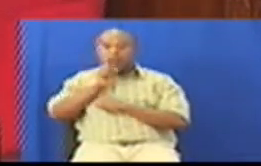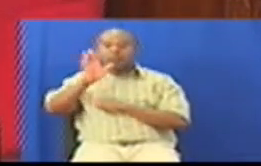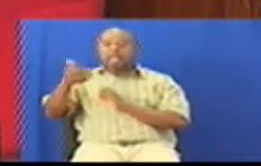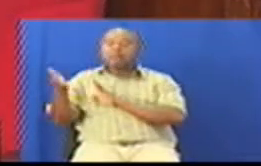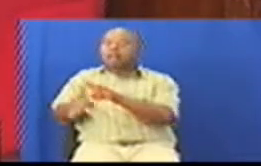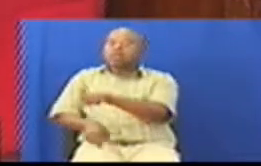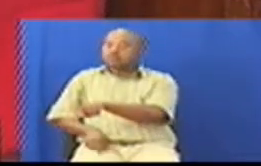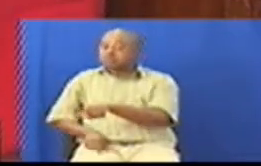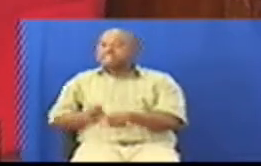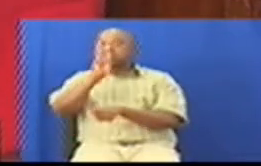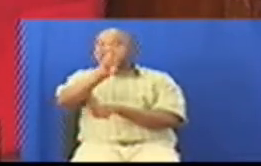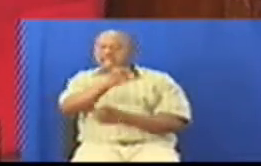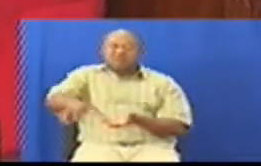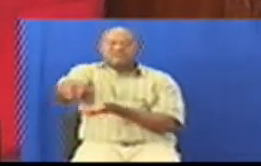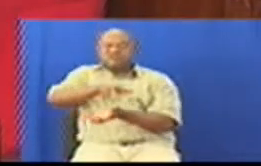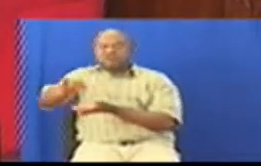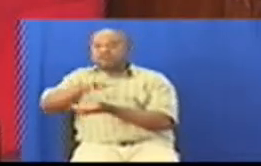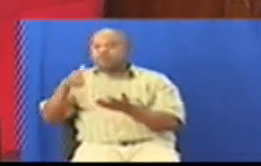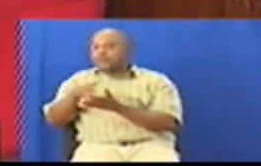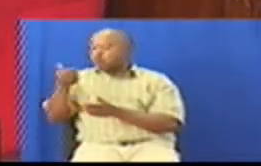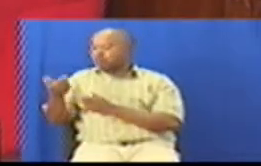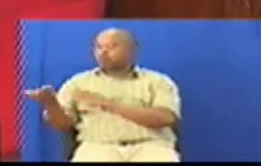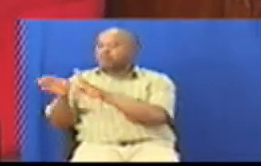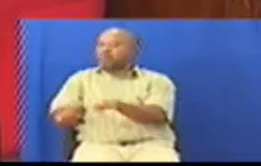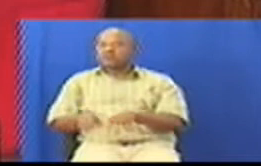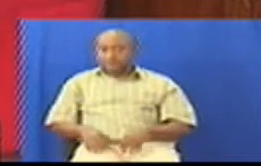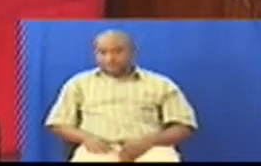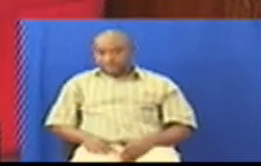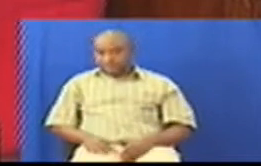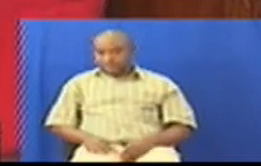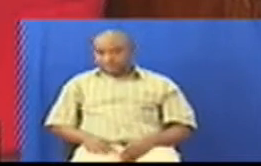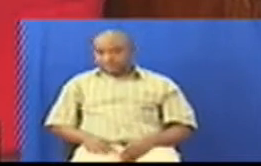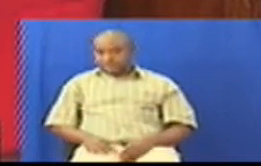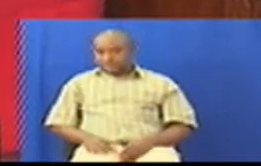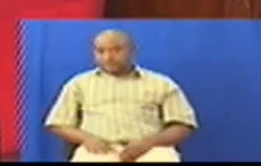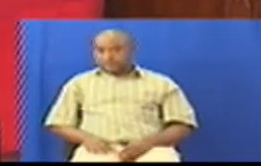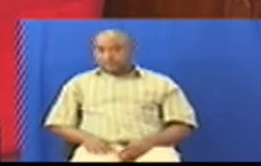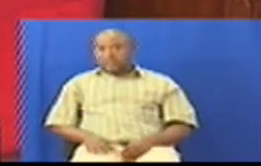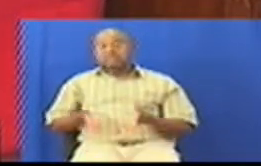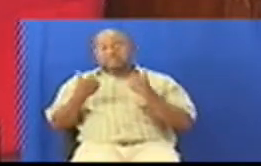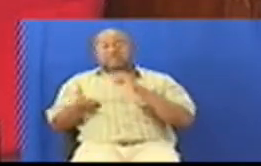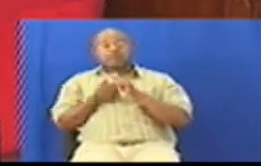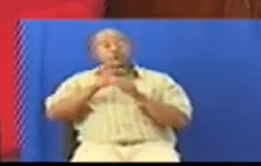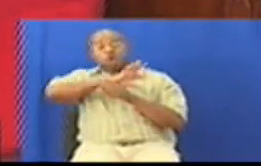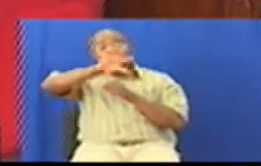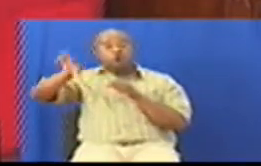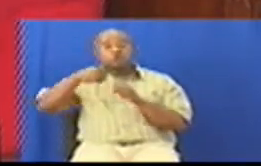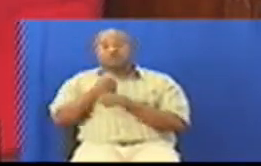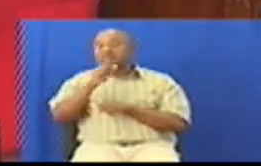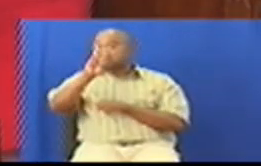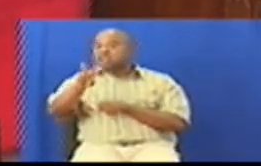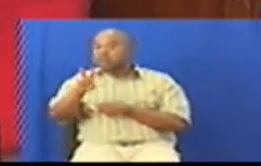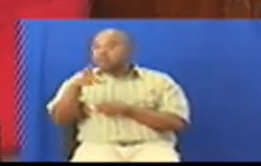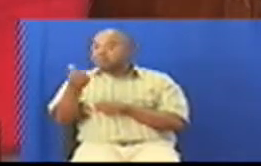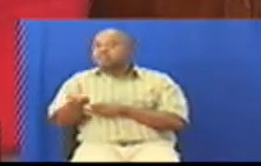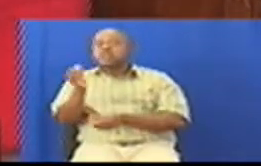za Chadema, ni nani mwingine anaweza kumsemea? Kwa wajigambo waliokuwa wakiyafanya, mbongo za kuchangishana fedha